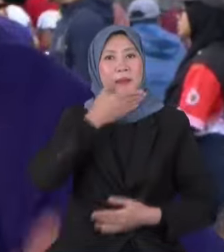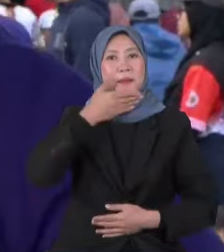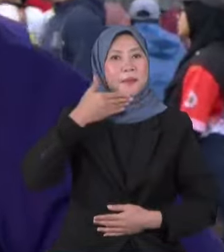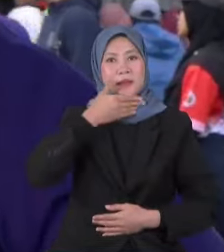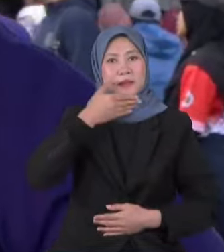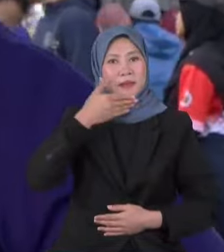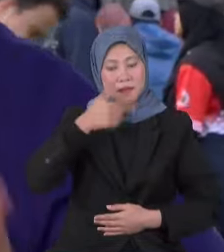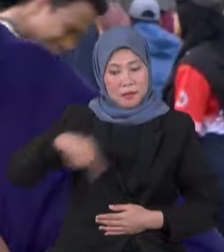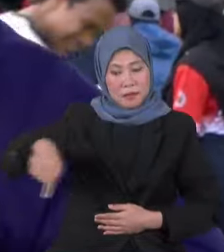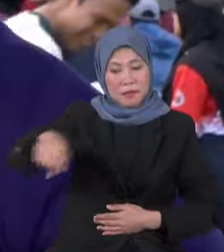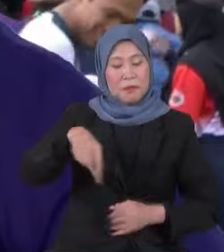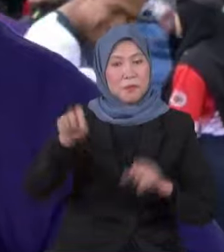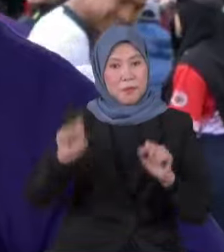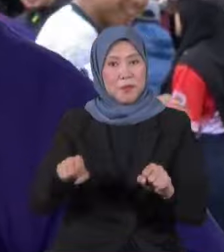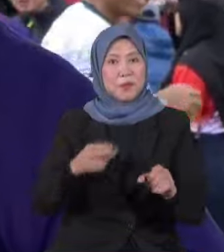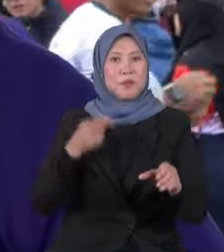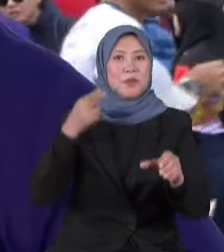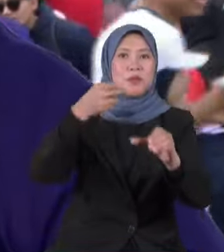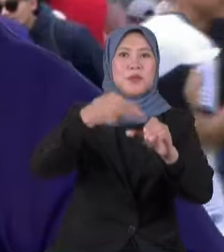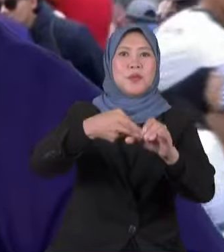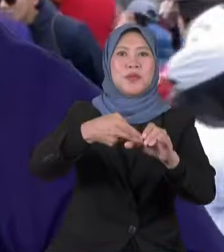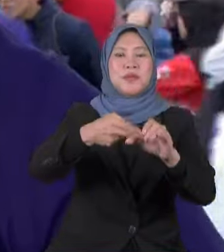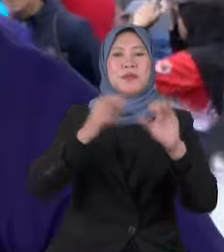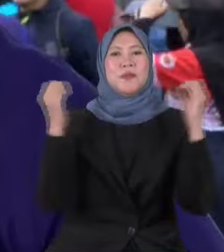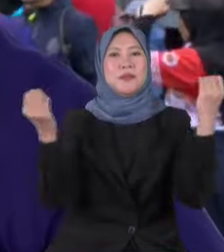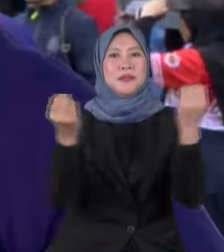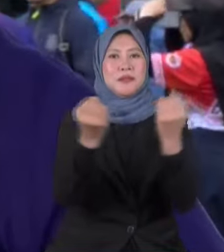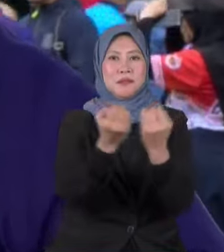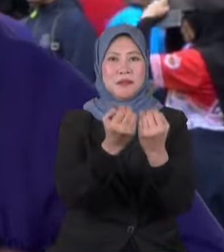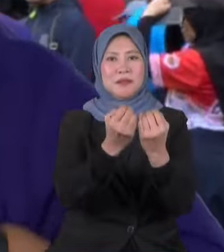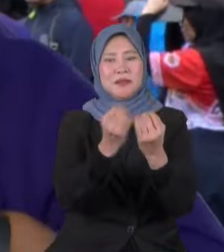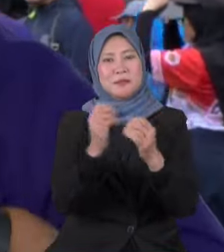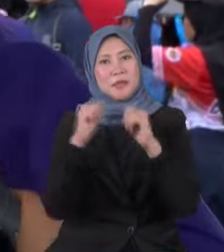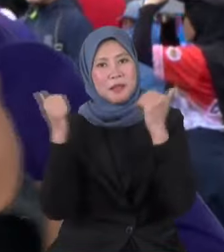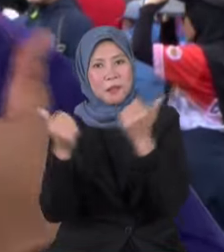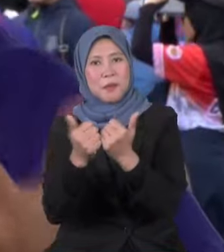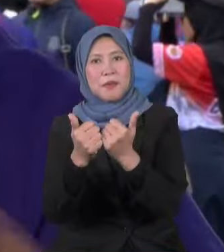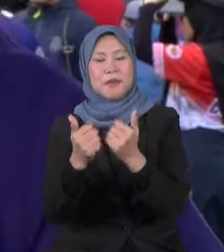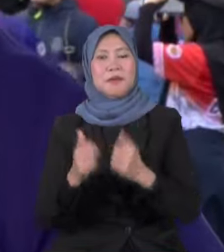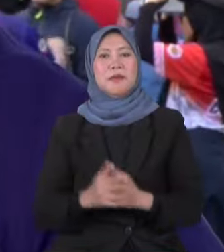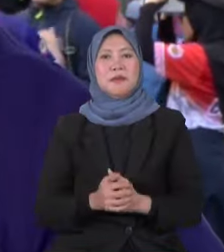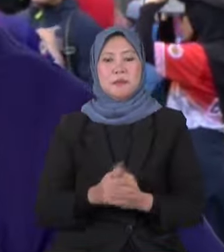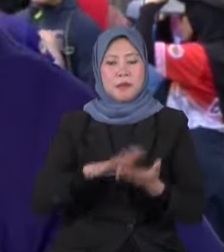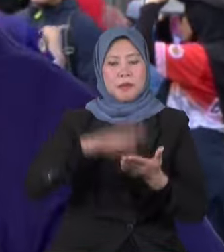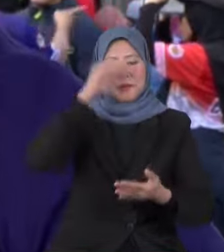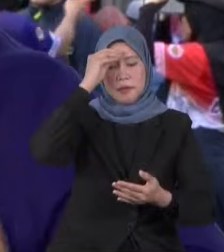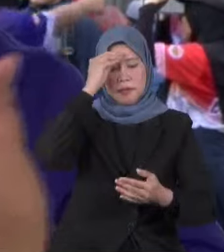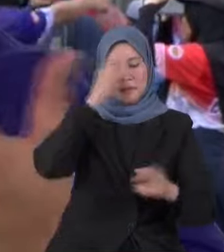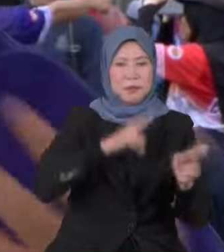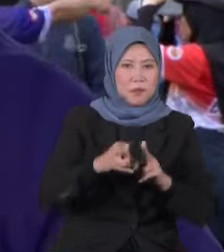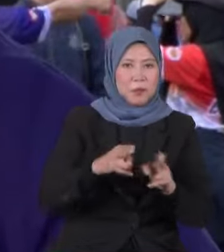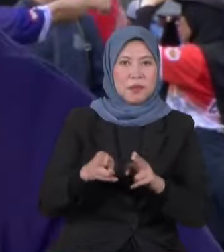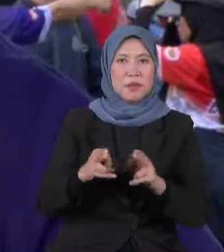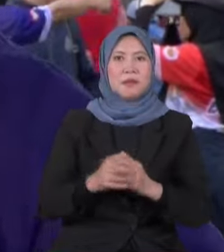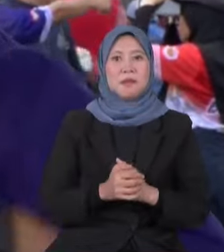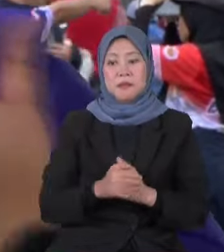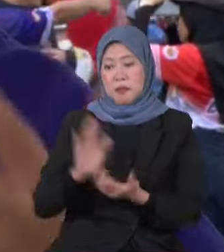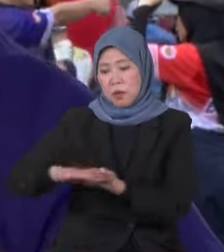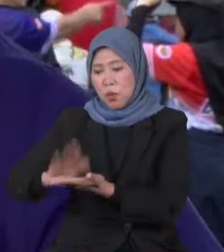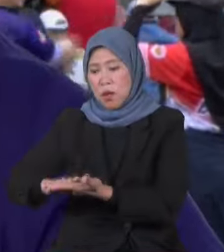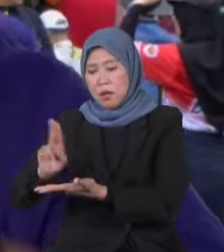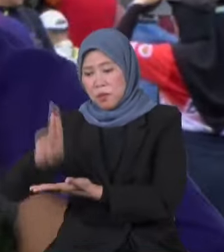kita di luar sana cuburi bidang organisasi ini, sebab pembelajaran tentang pengurusan tak ada di sekolah, tidak ada